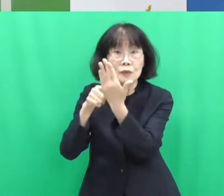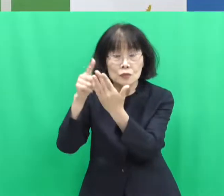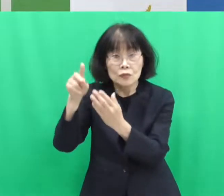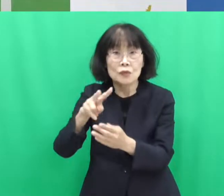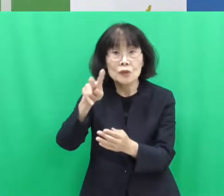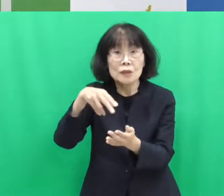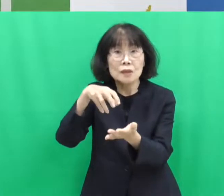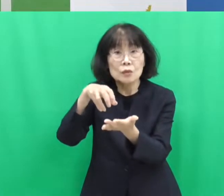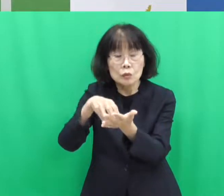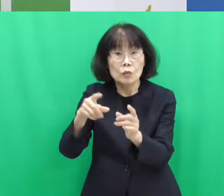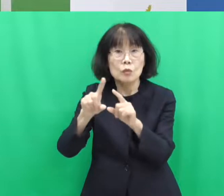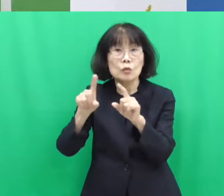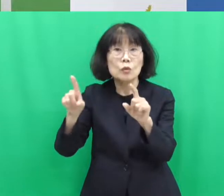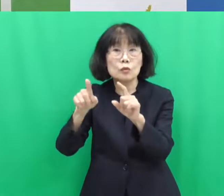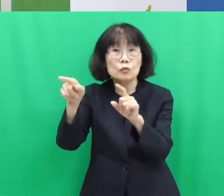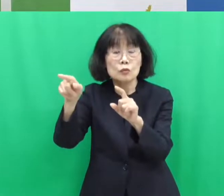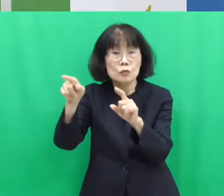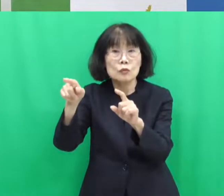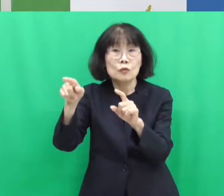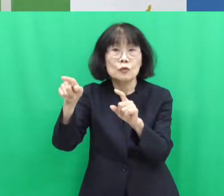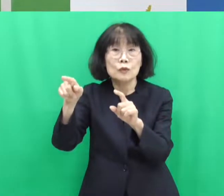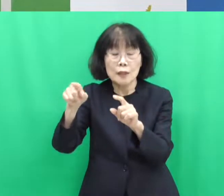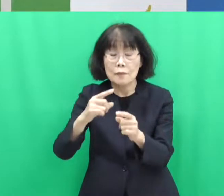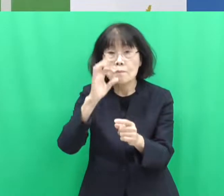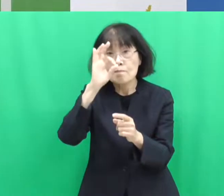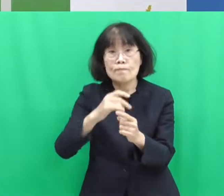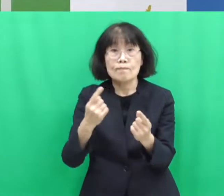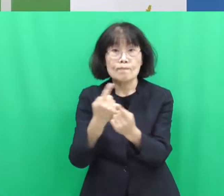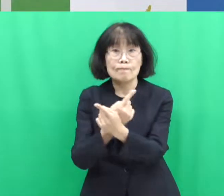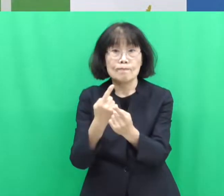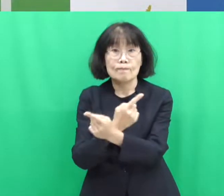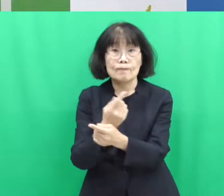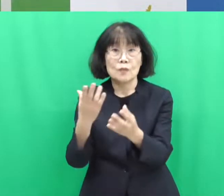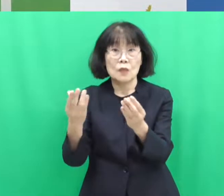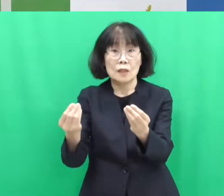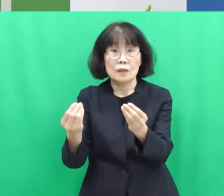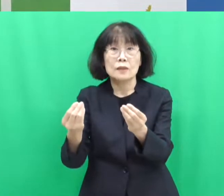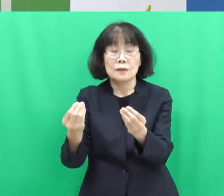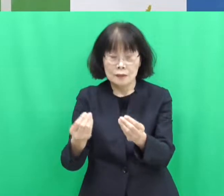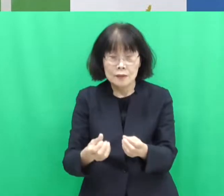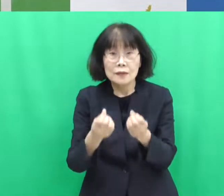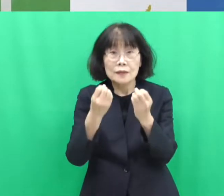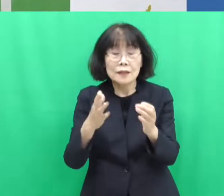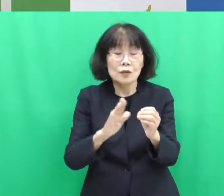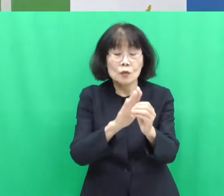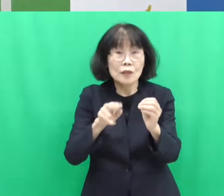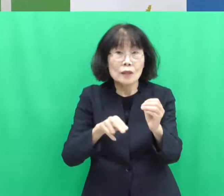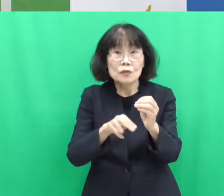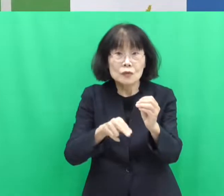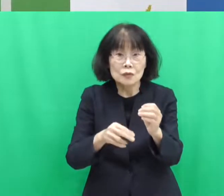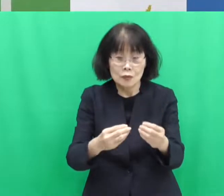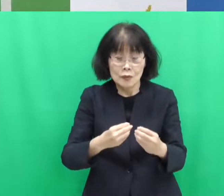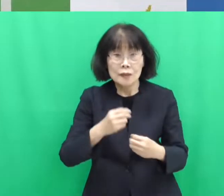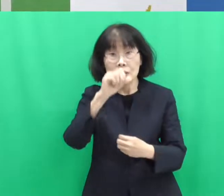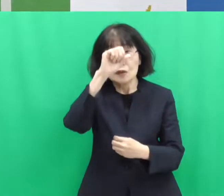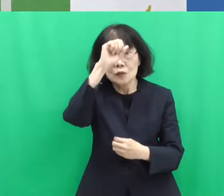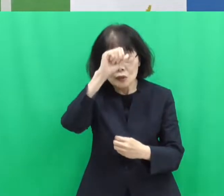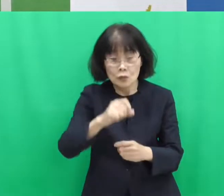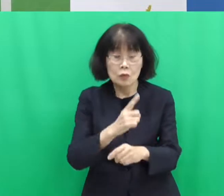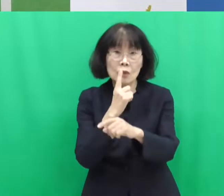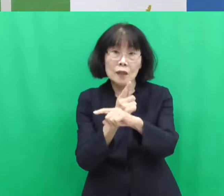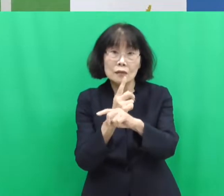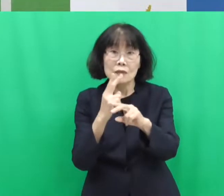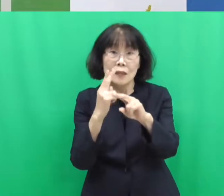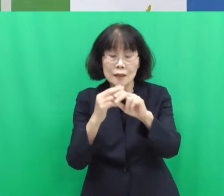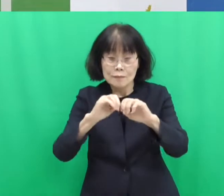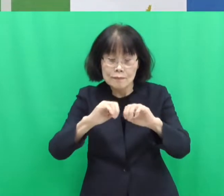度の標準的な基準例の一部が見直されたことや、新型コロナウイルス感染症に関する科学的知見